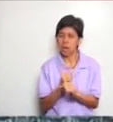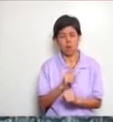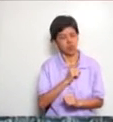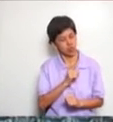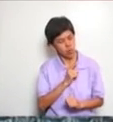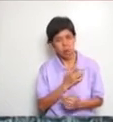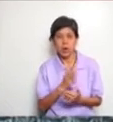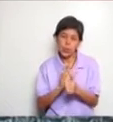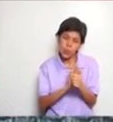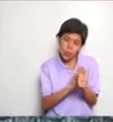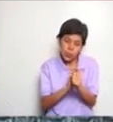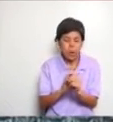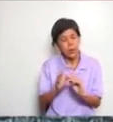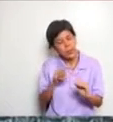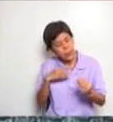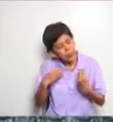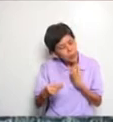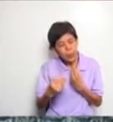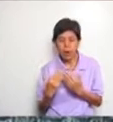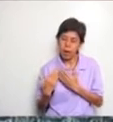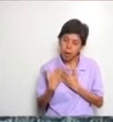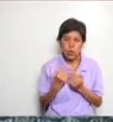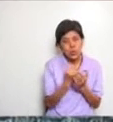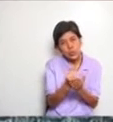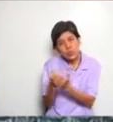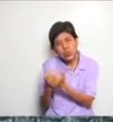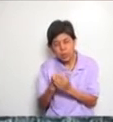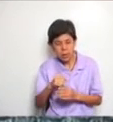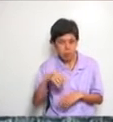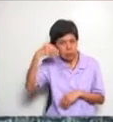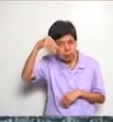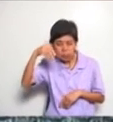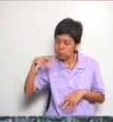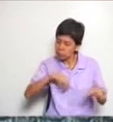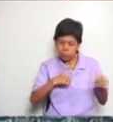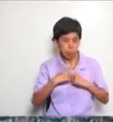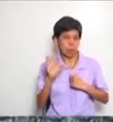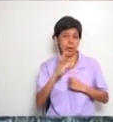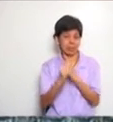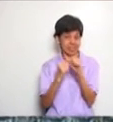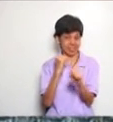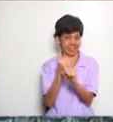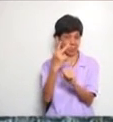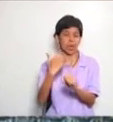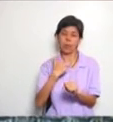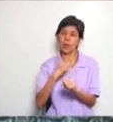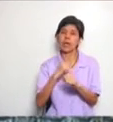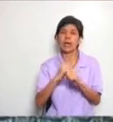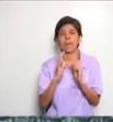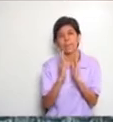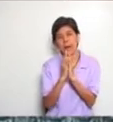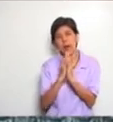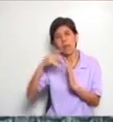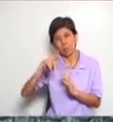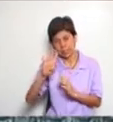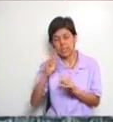คามรกมวตา มีความอ่น้มตบตมควกตัญยูกระเวที และไม่ละโบติดประถุสามปีท tool forgive พูเรองผมวหารทรม ซึเป